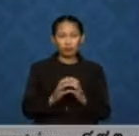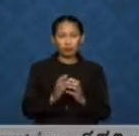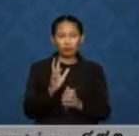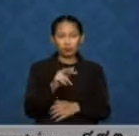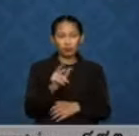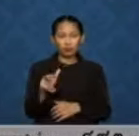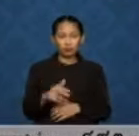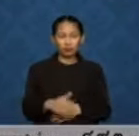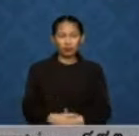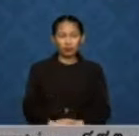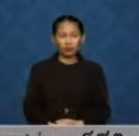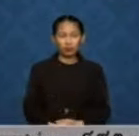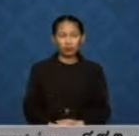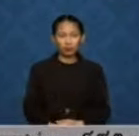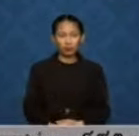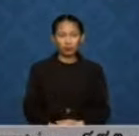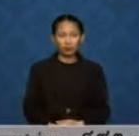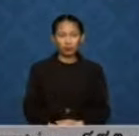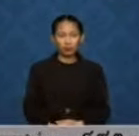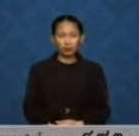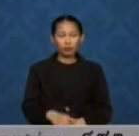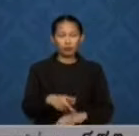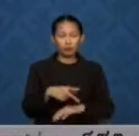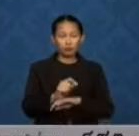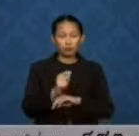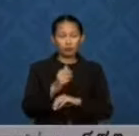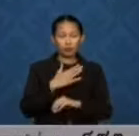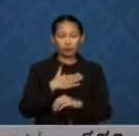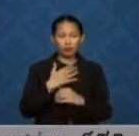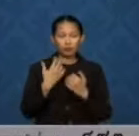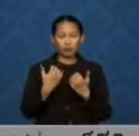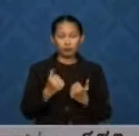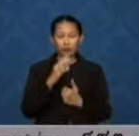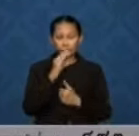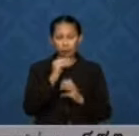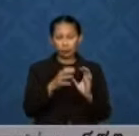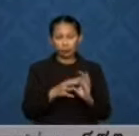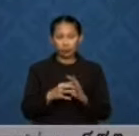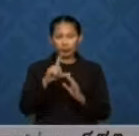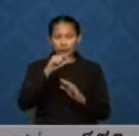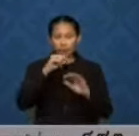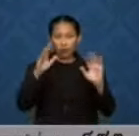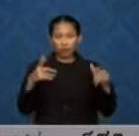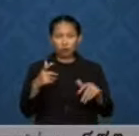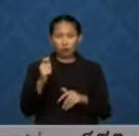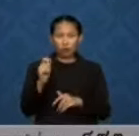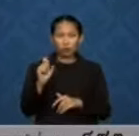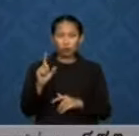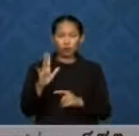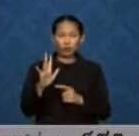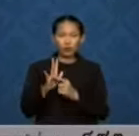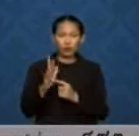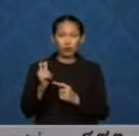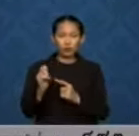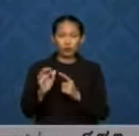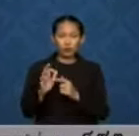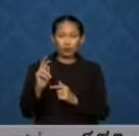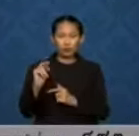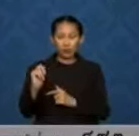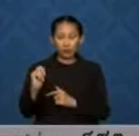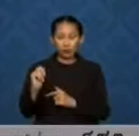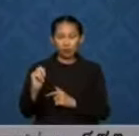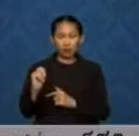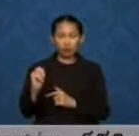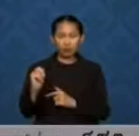ยค่ะท่านประธานคะวันนี้ดิฉันจะพูดถึงนกอีแอ่นค่ะนกแอ่นหรือนกแอ่นกินรัง